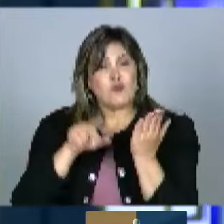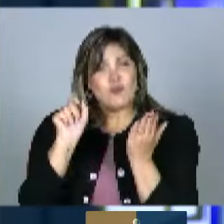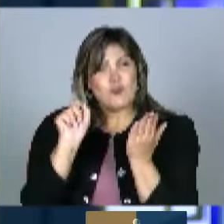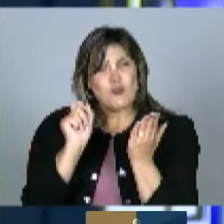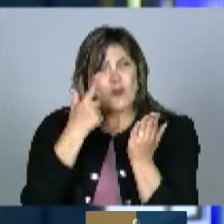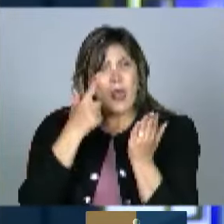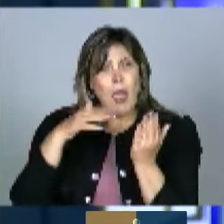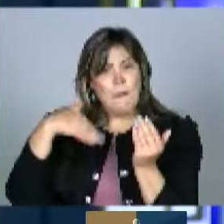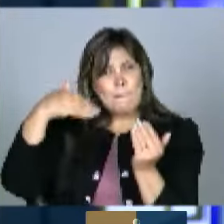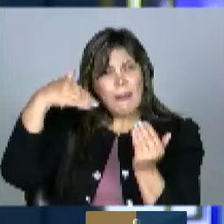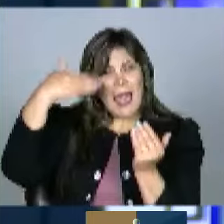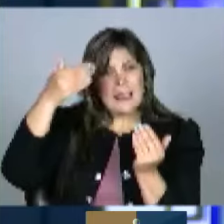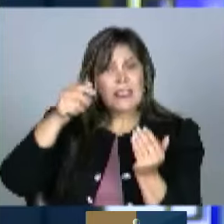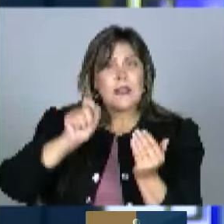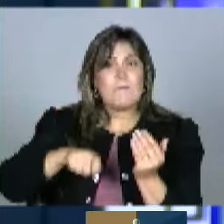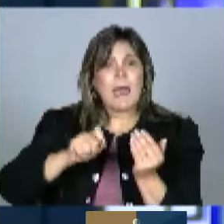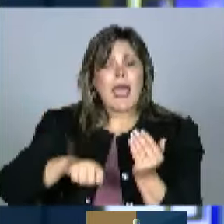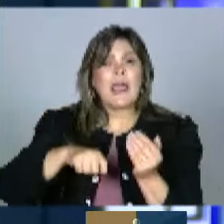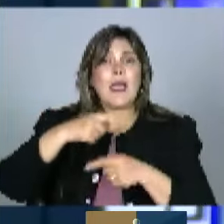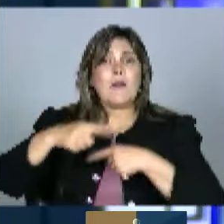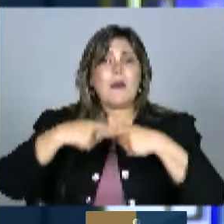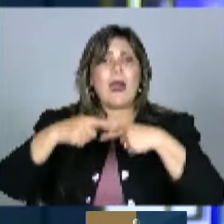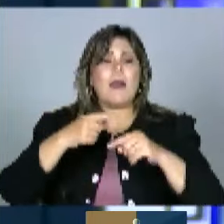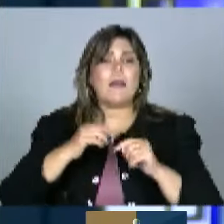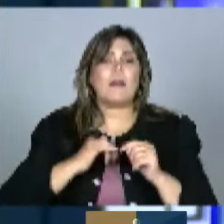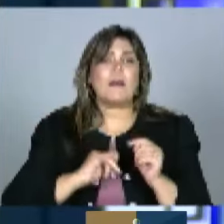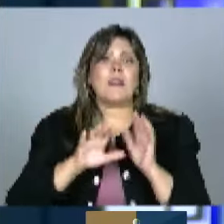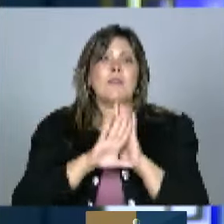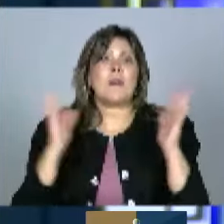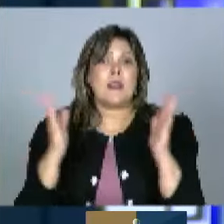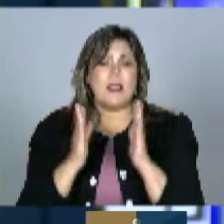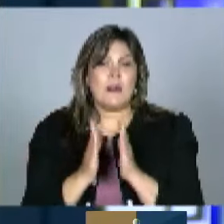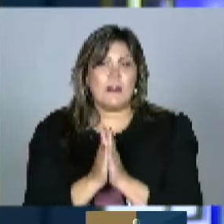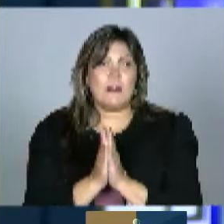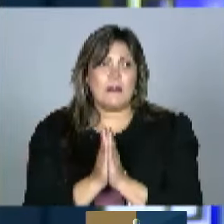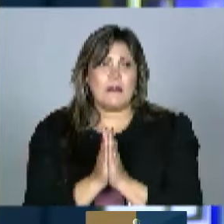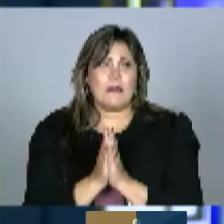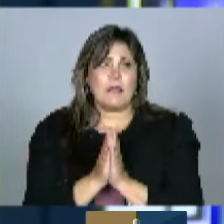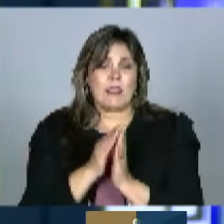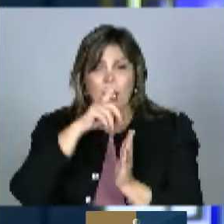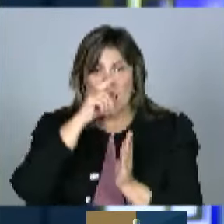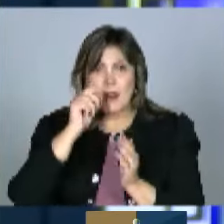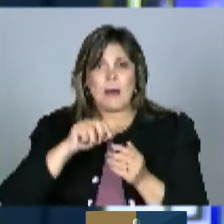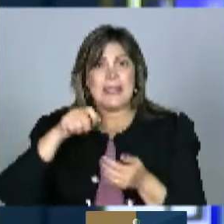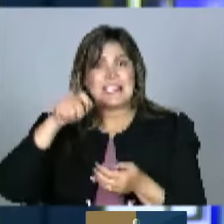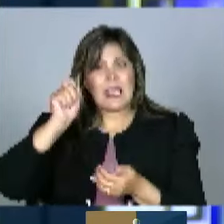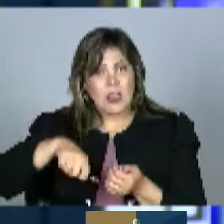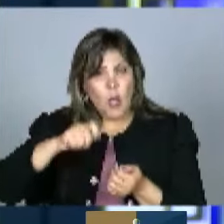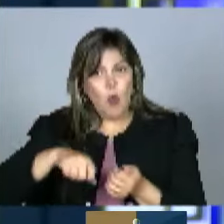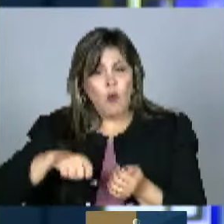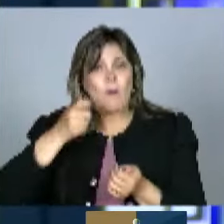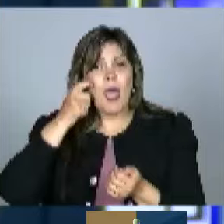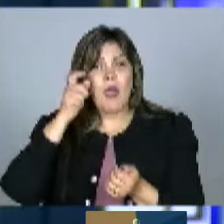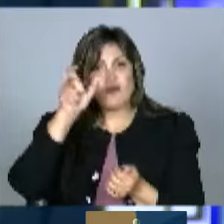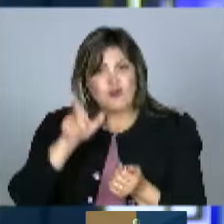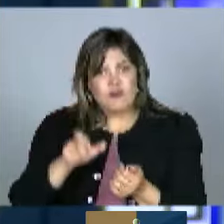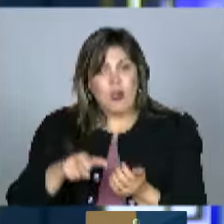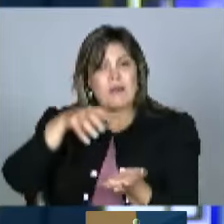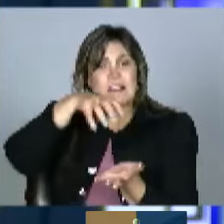الانتهاء من الموضوع يعني المضار انا صدر لي حكم على ساكن